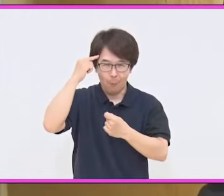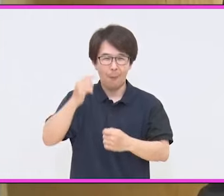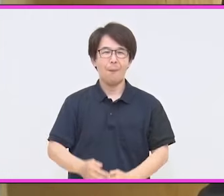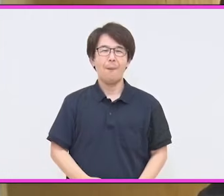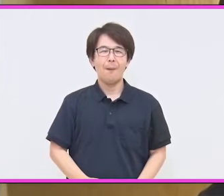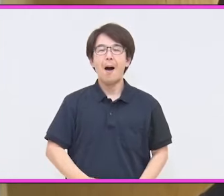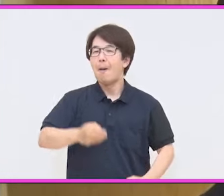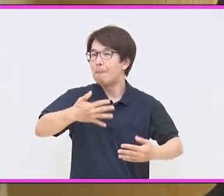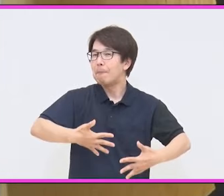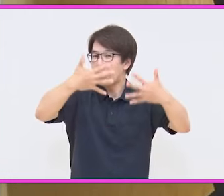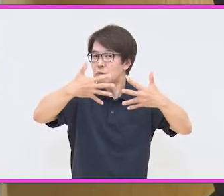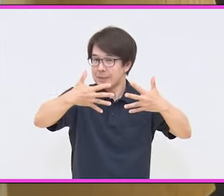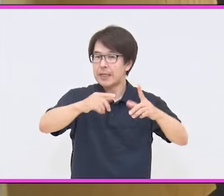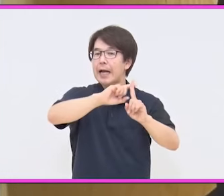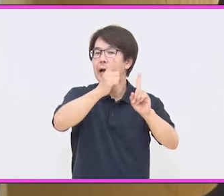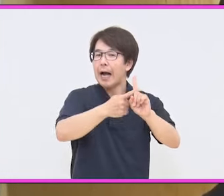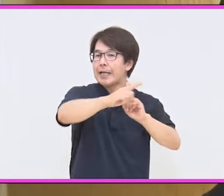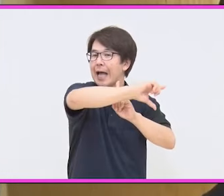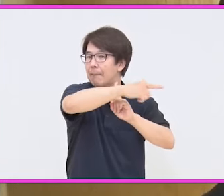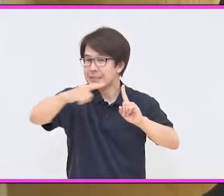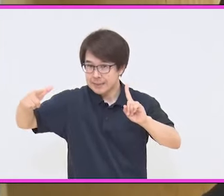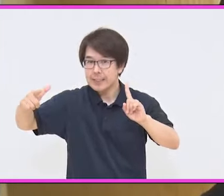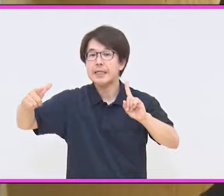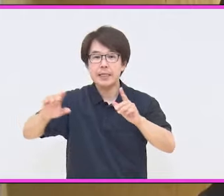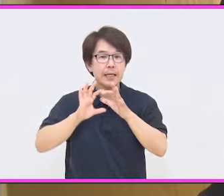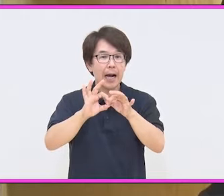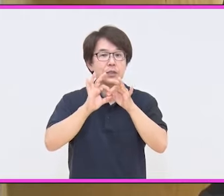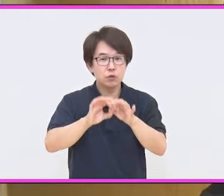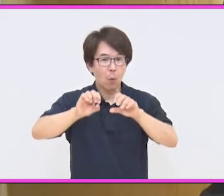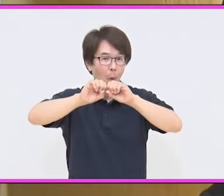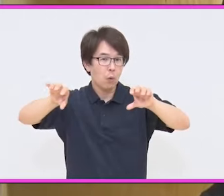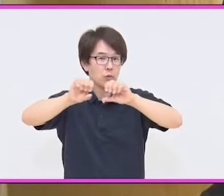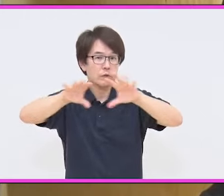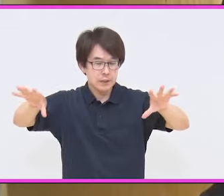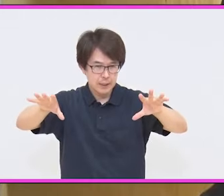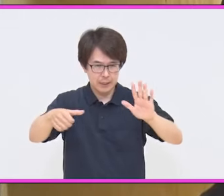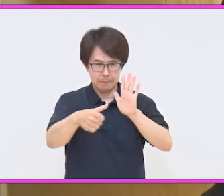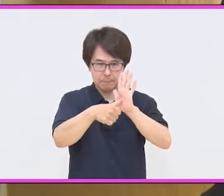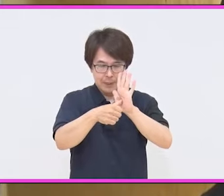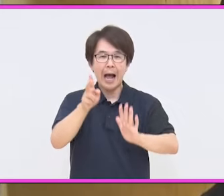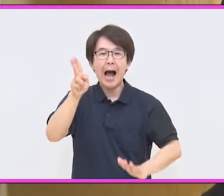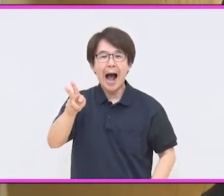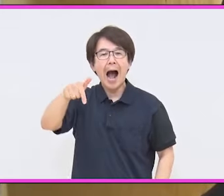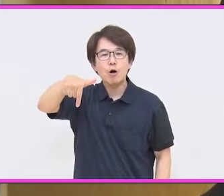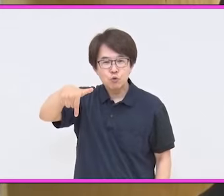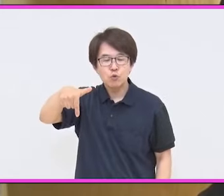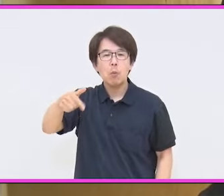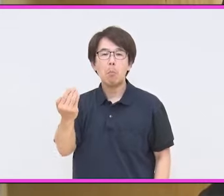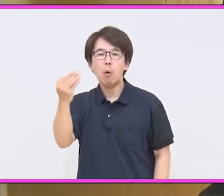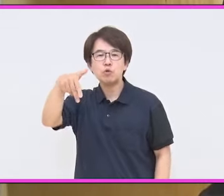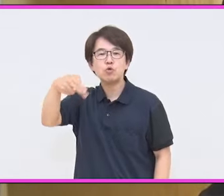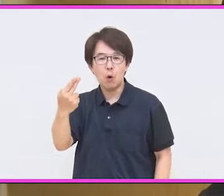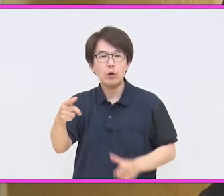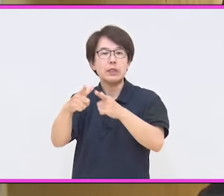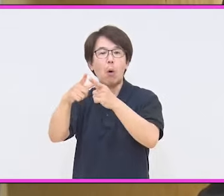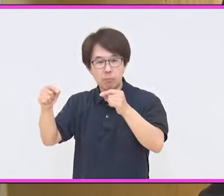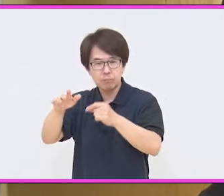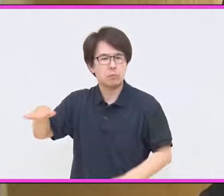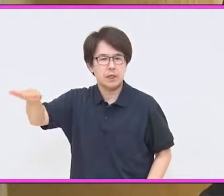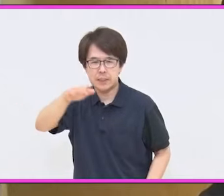番組やダイバーシティに関する報道を行ってきたハフポスト日本版とともに、今日